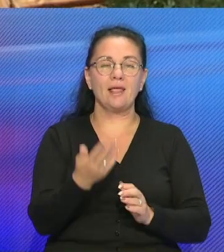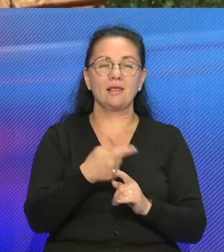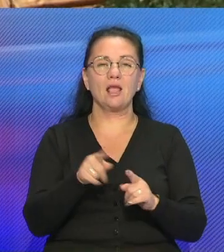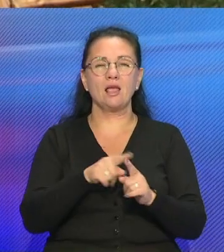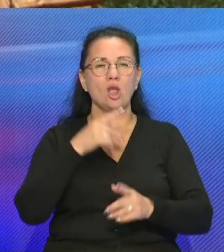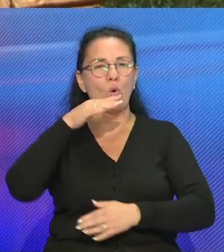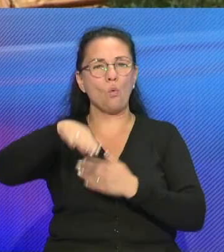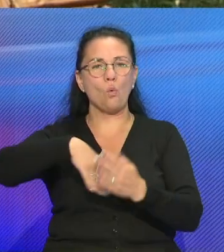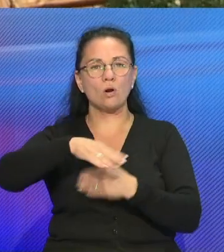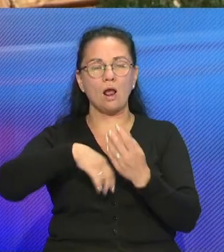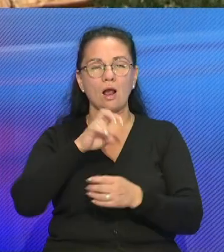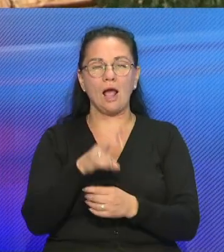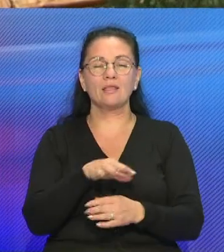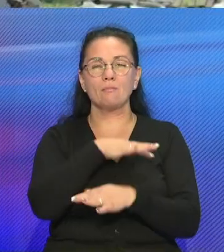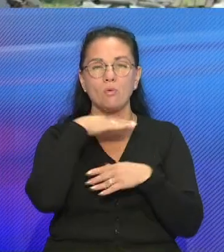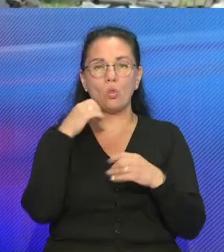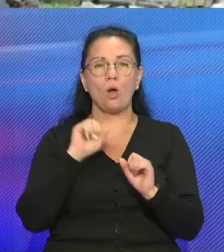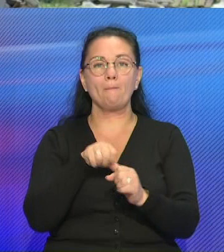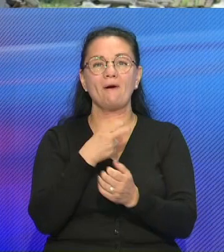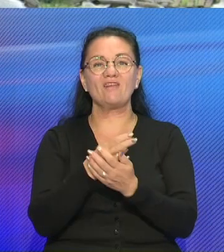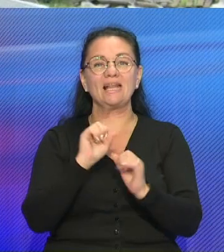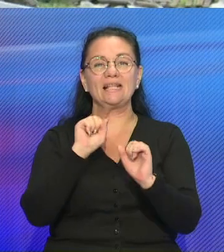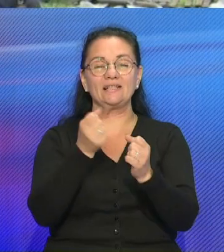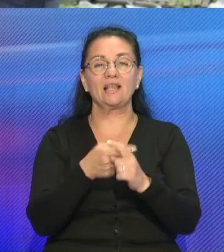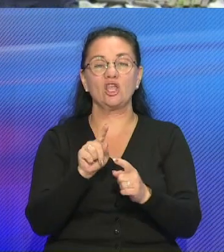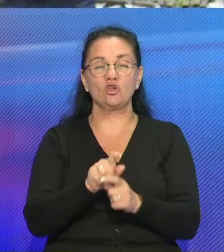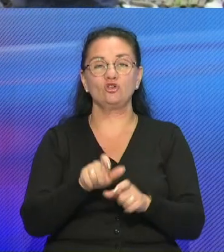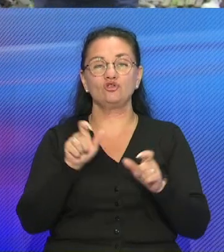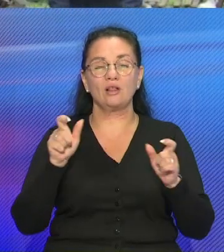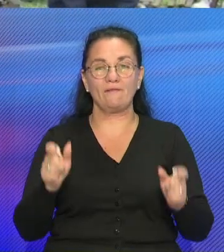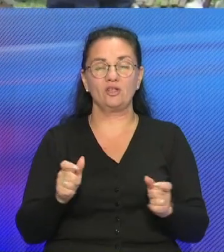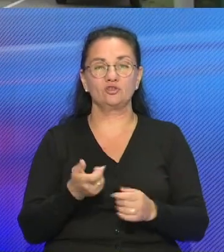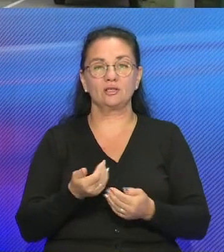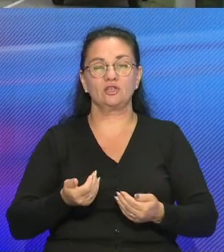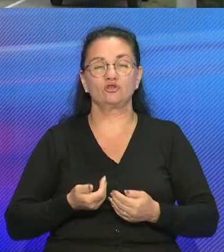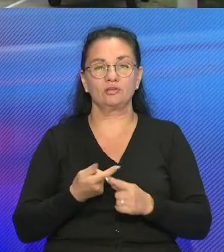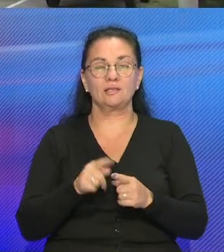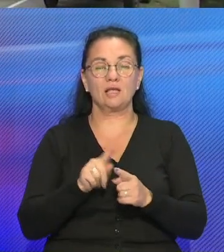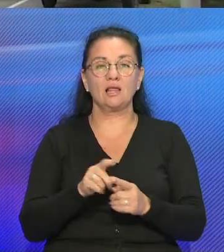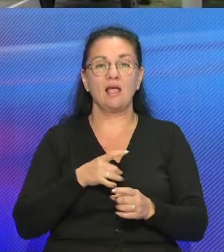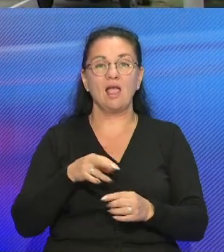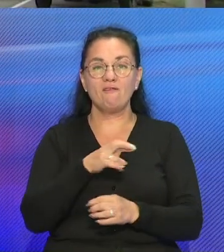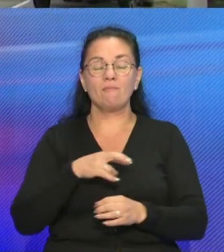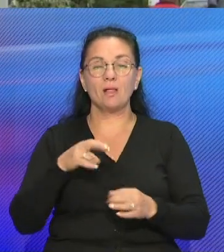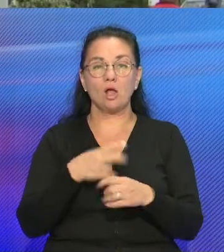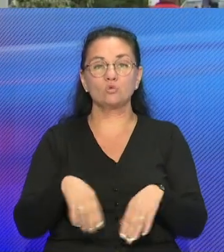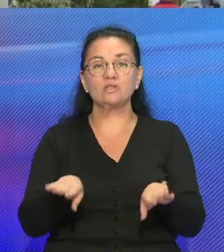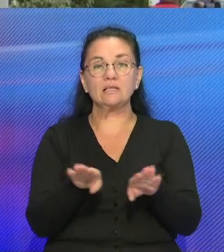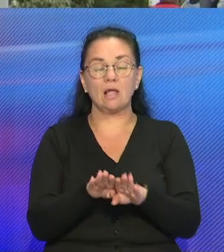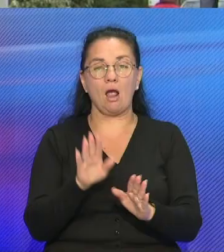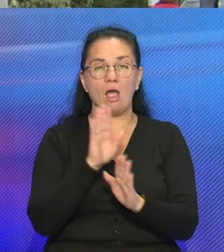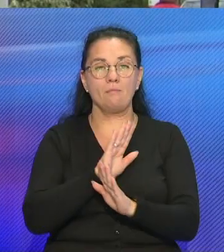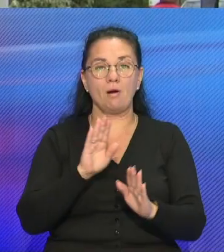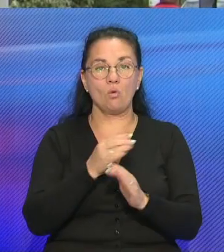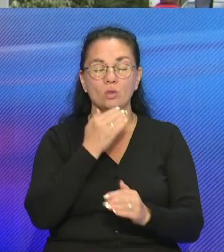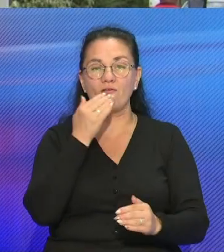ураган, гектары поваленных древ, разбурение и навод человечьи ахвяры разгулу стихии. У Беларуси экстремальных заяв на дворе у опошний